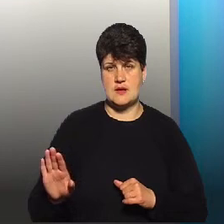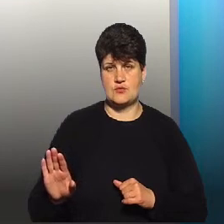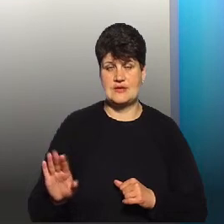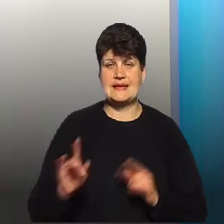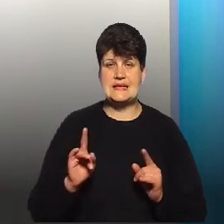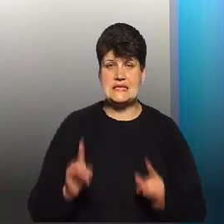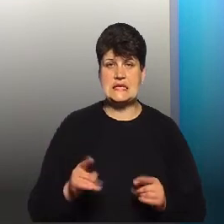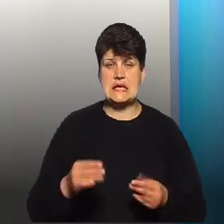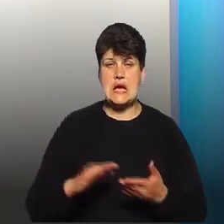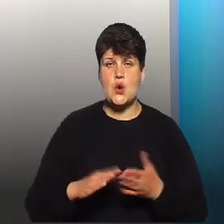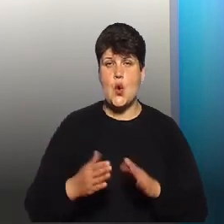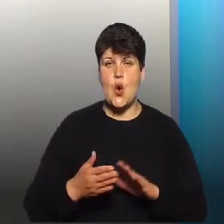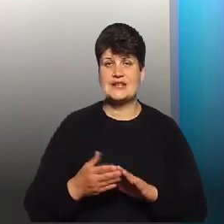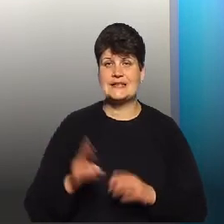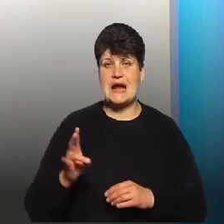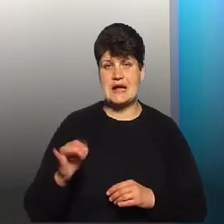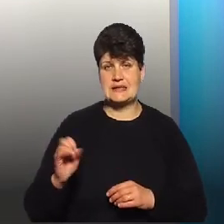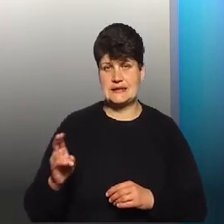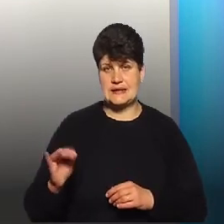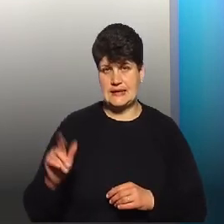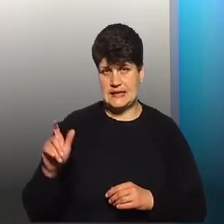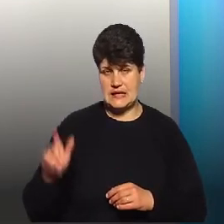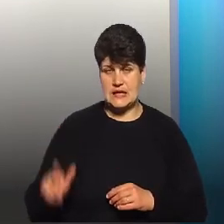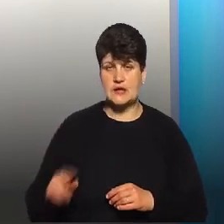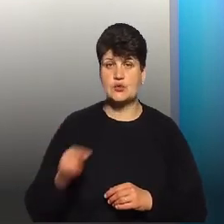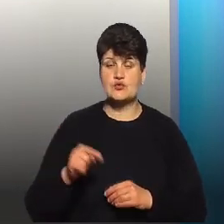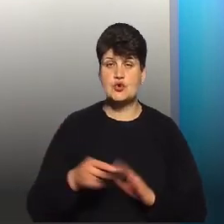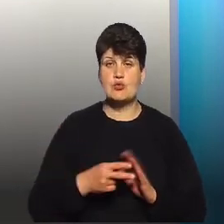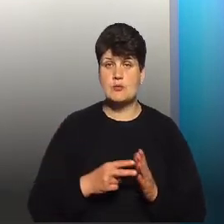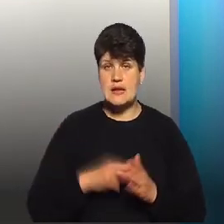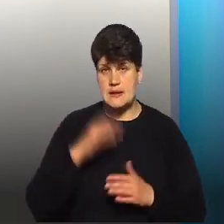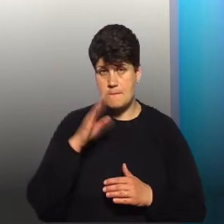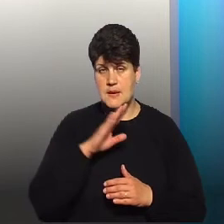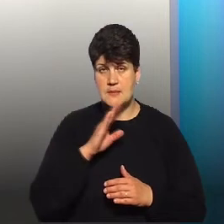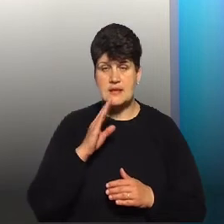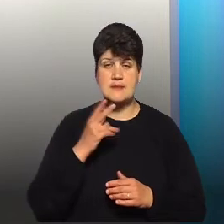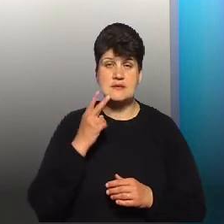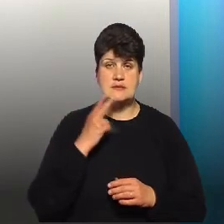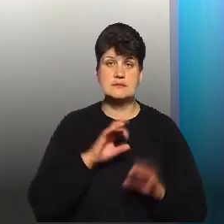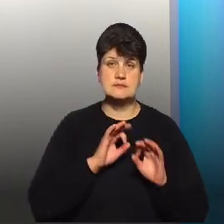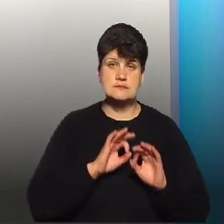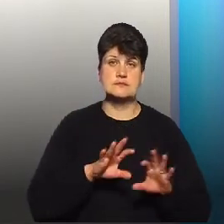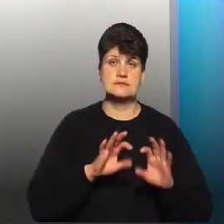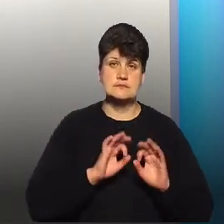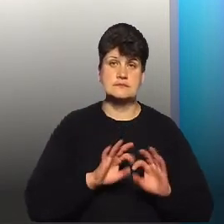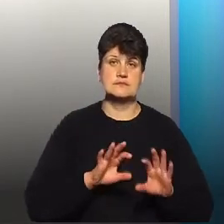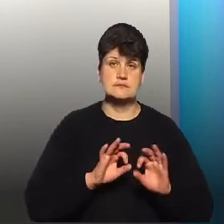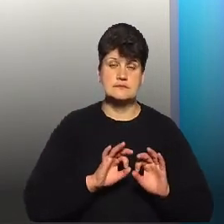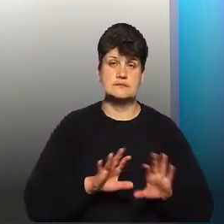контрактники. Тому в цьому плані ми батькам постійно проводимо з ними роботу,